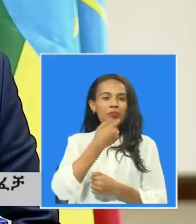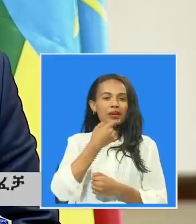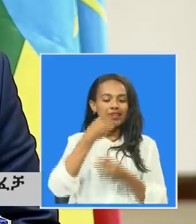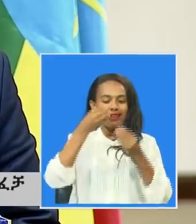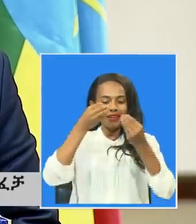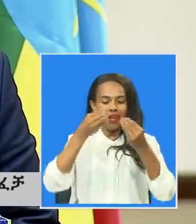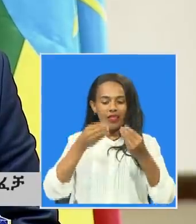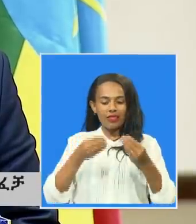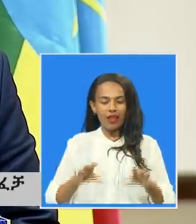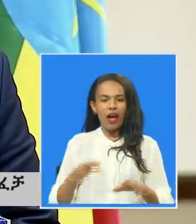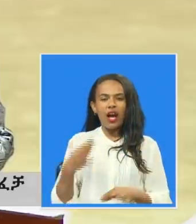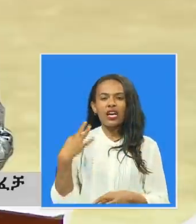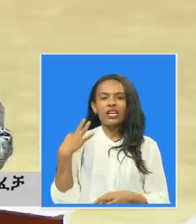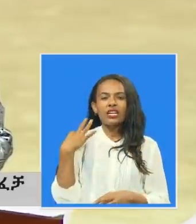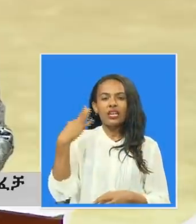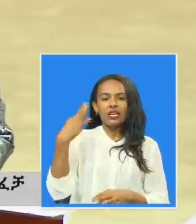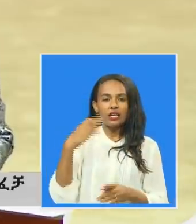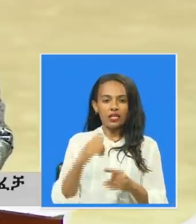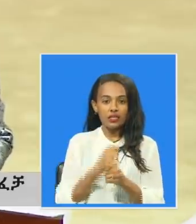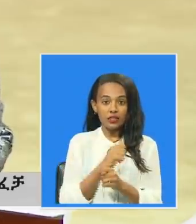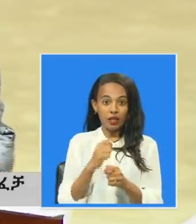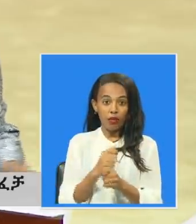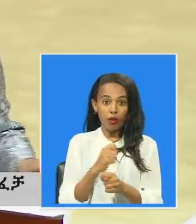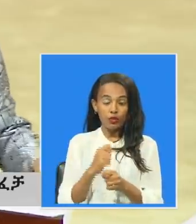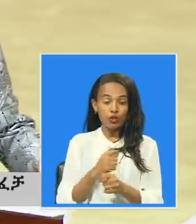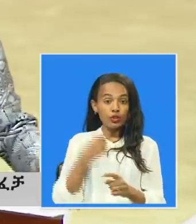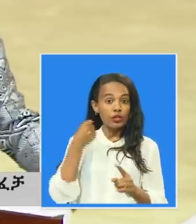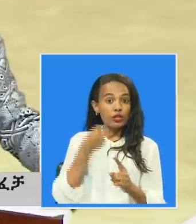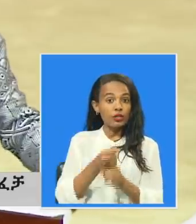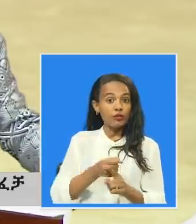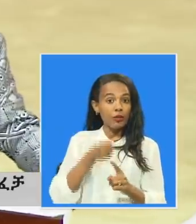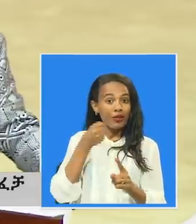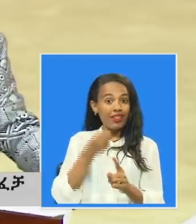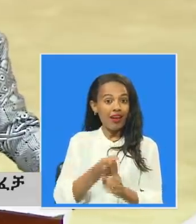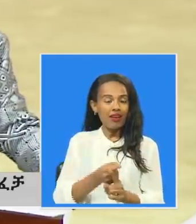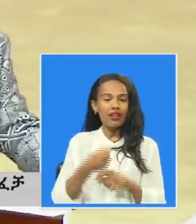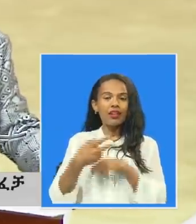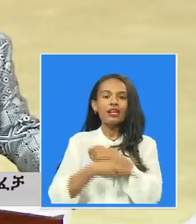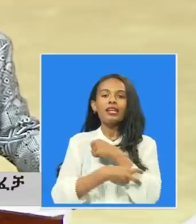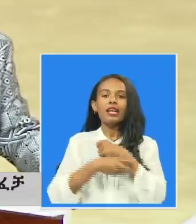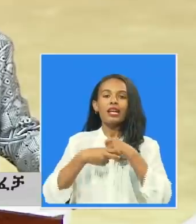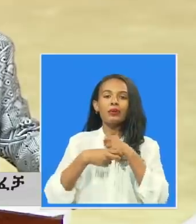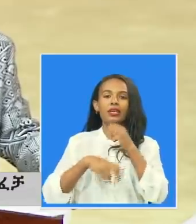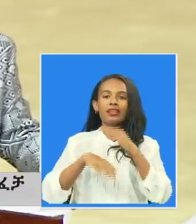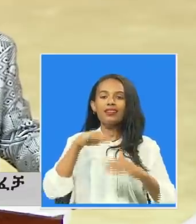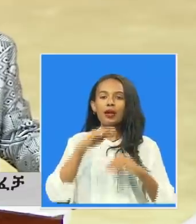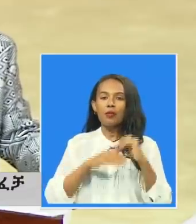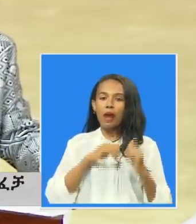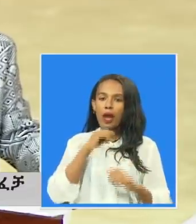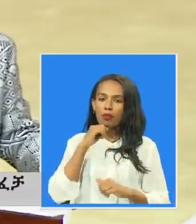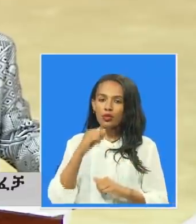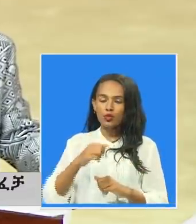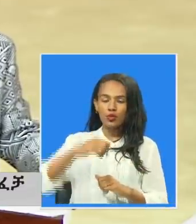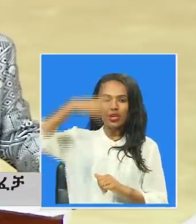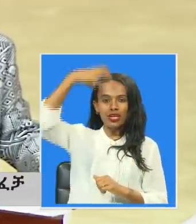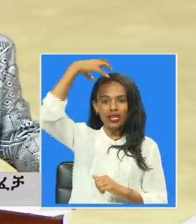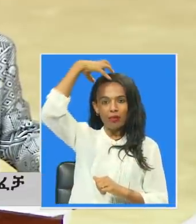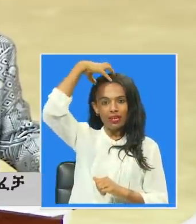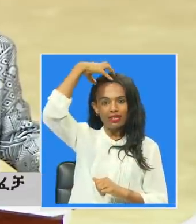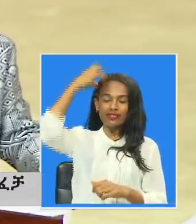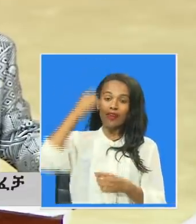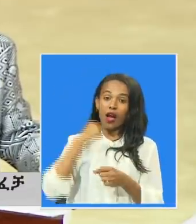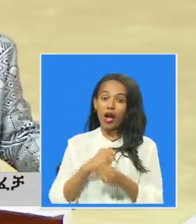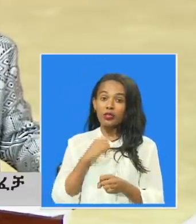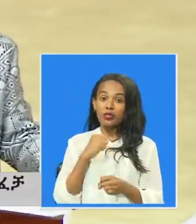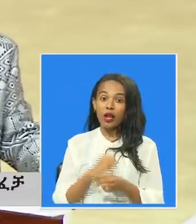ያጣ ግለኝነት ተግባሮችን በመታገል ለሌብነት የማያመቹ የመንግስት